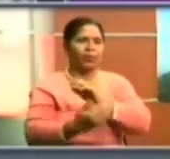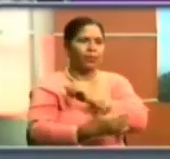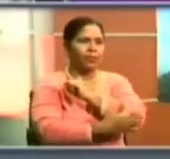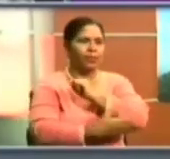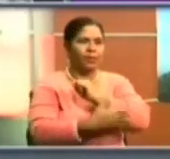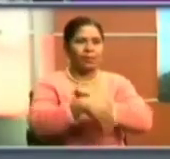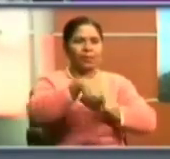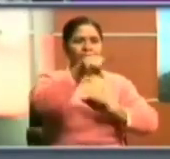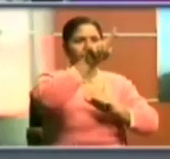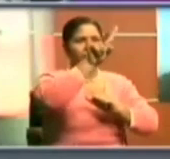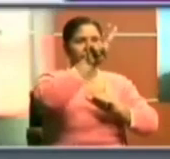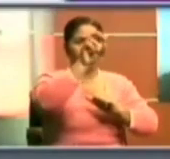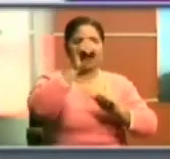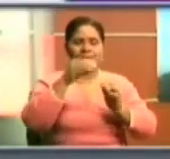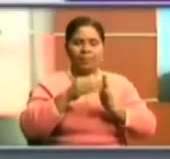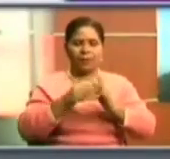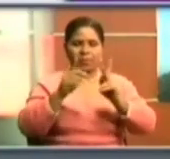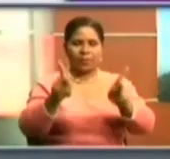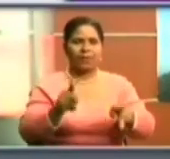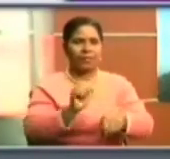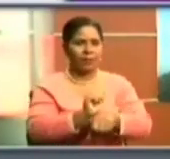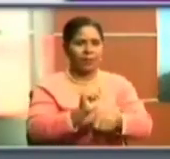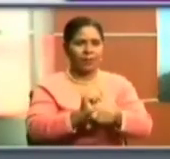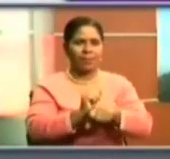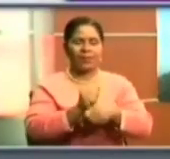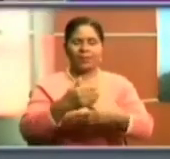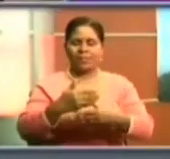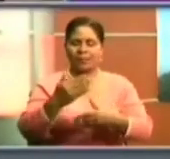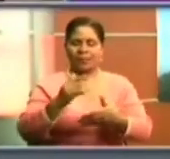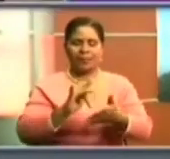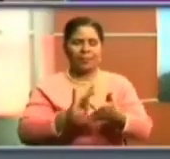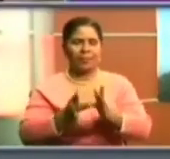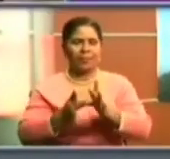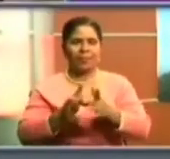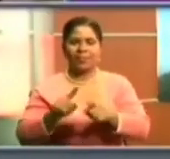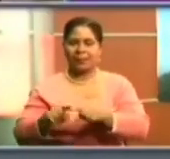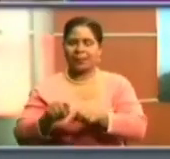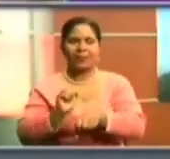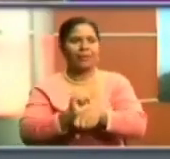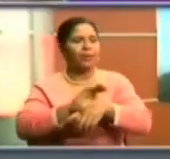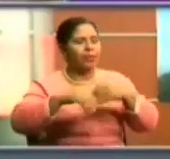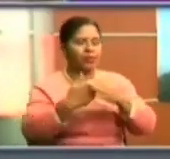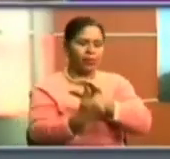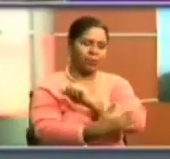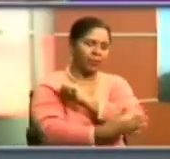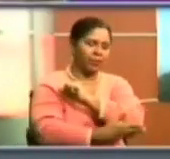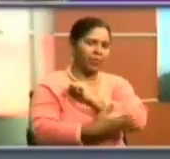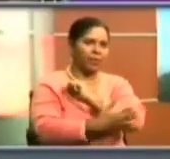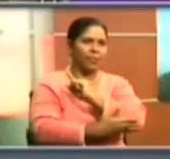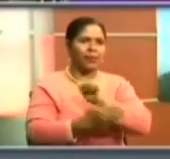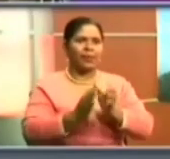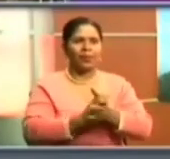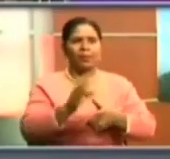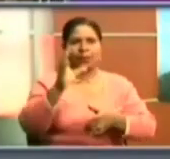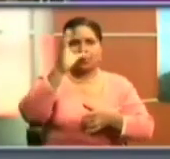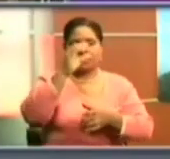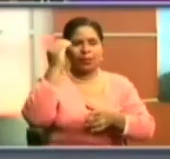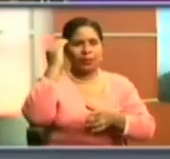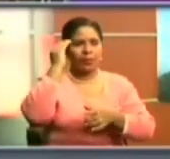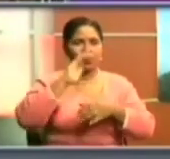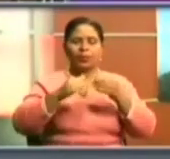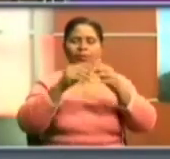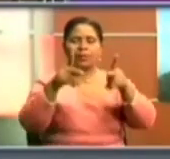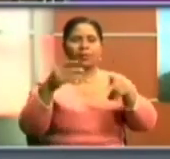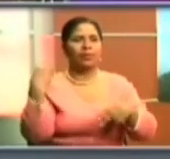agents cap équipés avec tablettes numériques qui pral déployer sur tout territoire pour faire recensement. Tout pays a